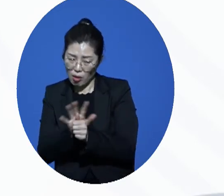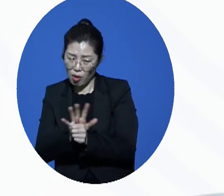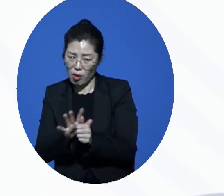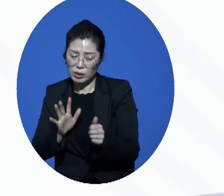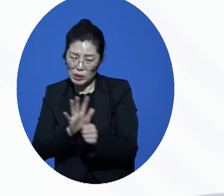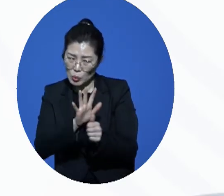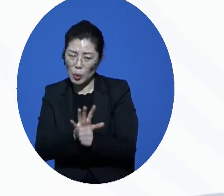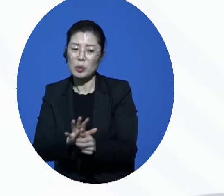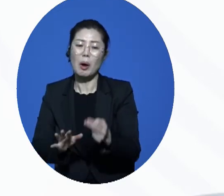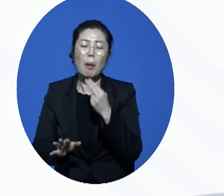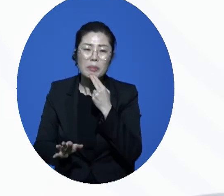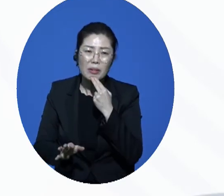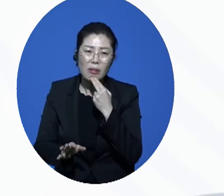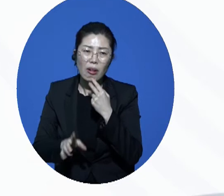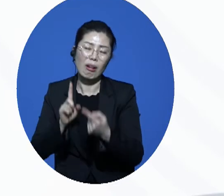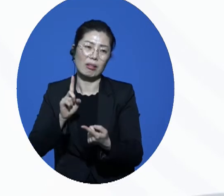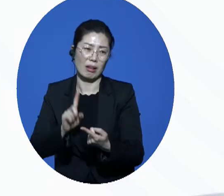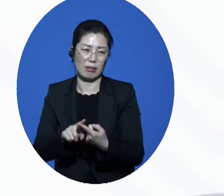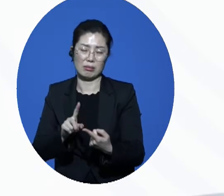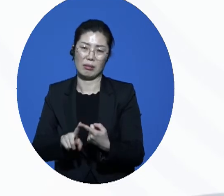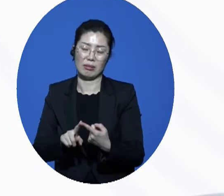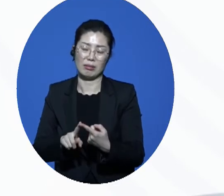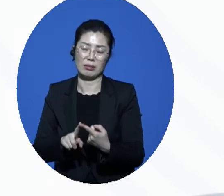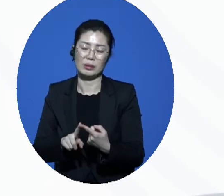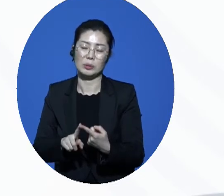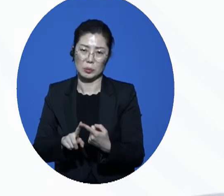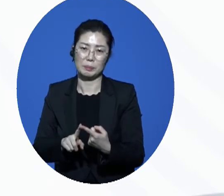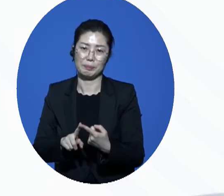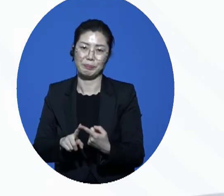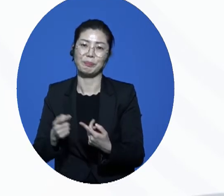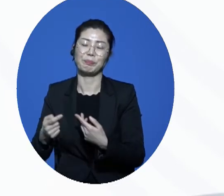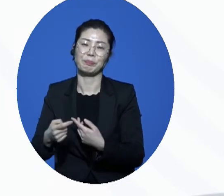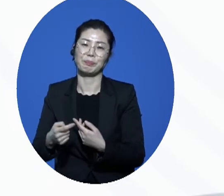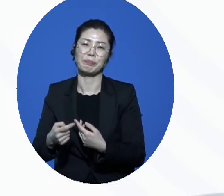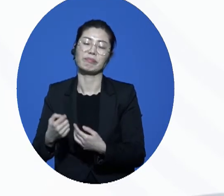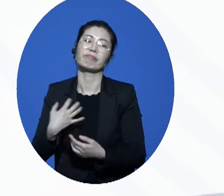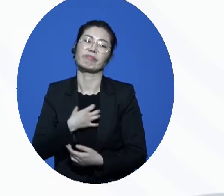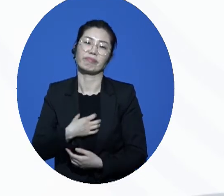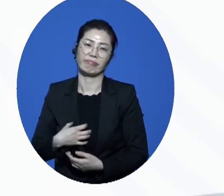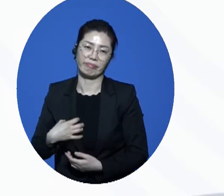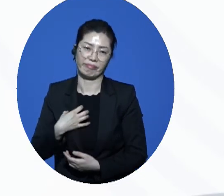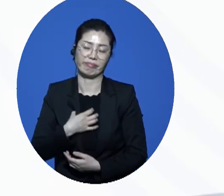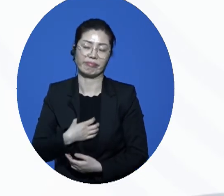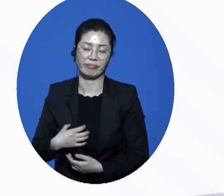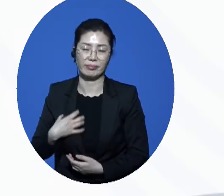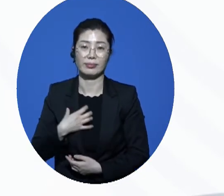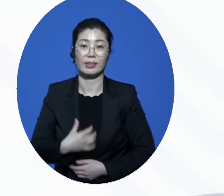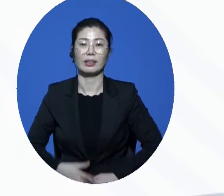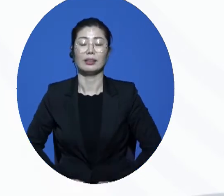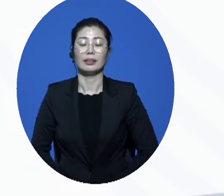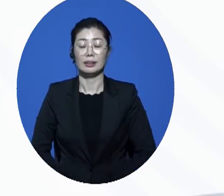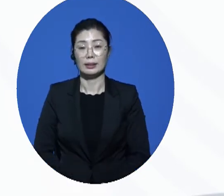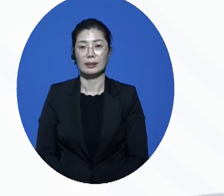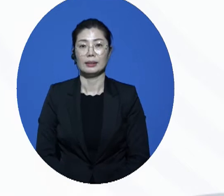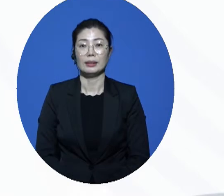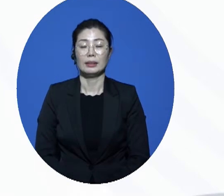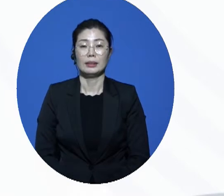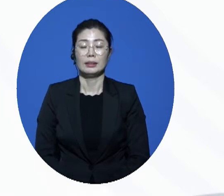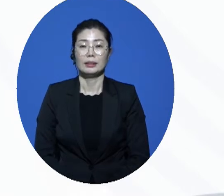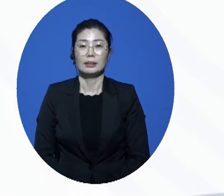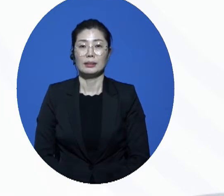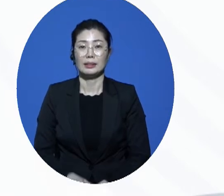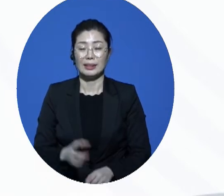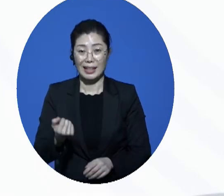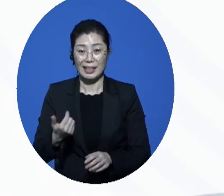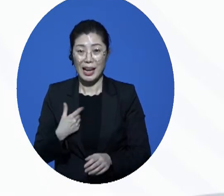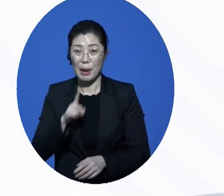피해가는 그런 이 내용으로 가져가지 않을까 하는 많은 우려가 들었습니다. 저는 오늘 이제 앞에